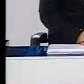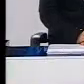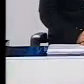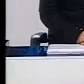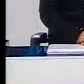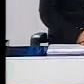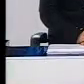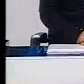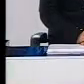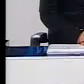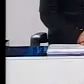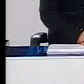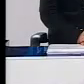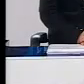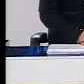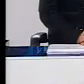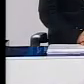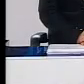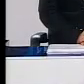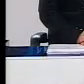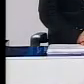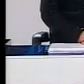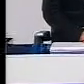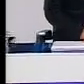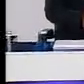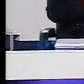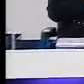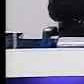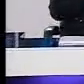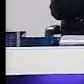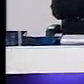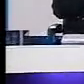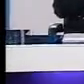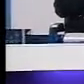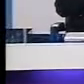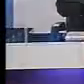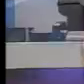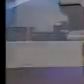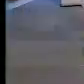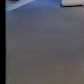ทั้งหมดคือข่าวภาคค่ำประจำวันนี้นะคะวันนี้ทีมข่าวทุกคนลาไปก่อนค่ะสวัสดีค่ะ สวัสดีค่ะ